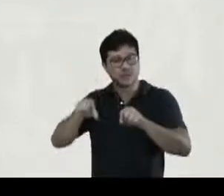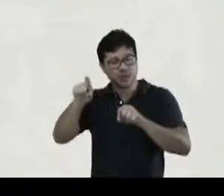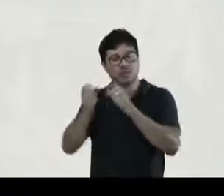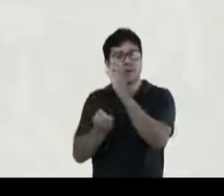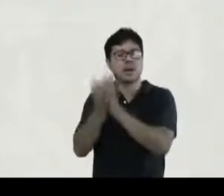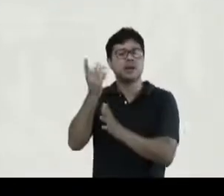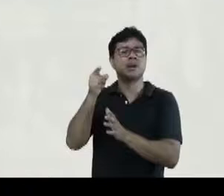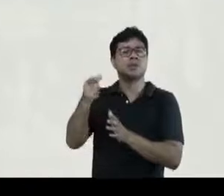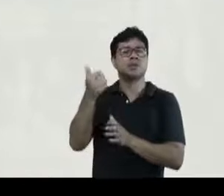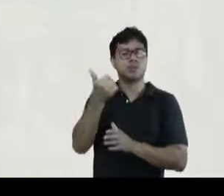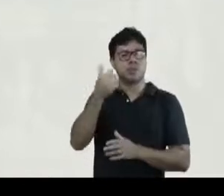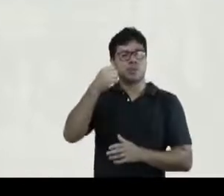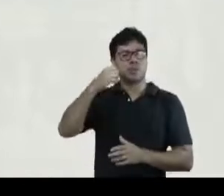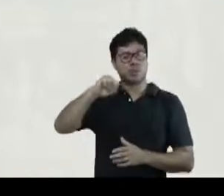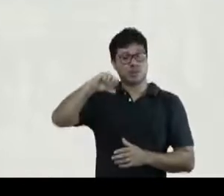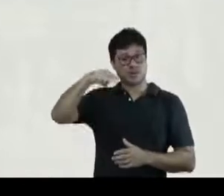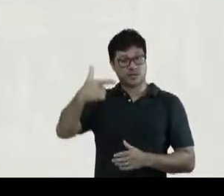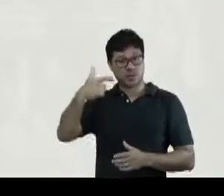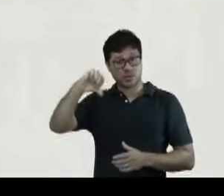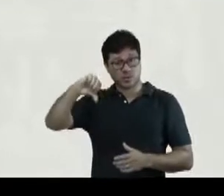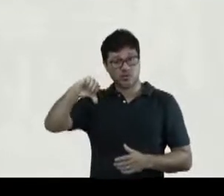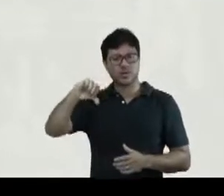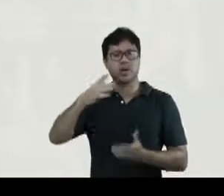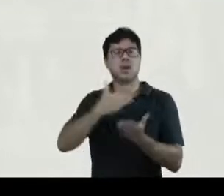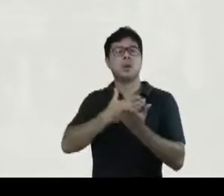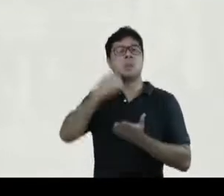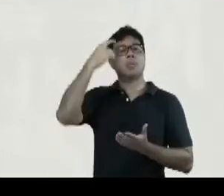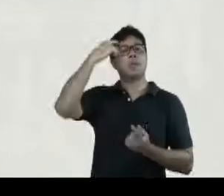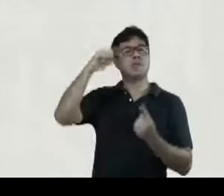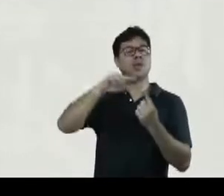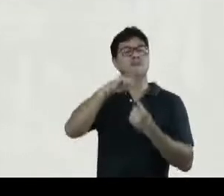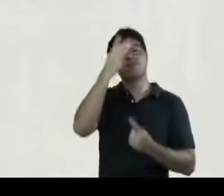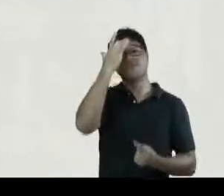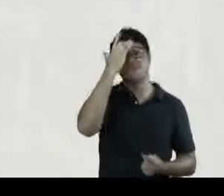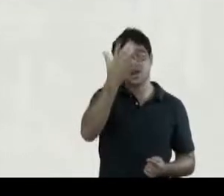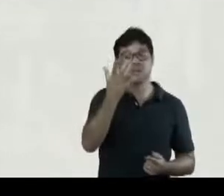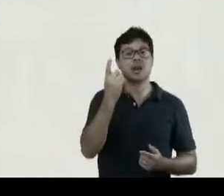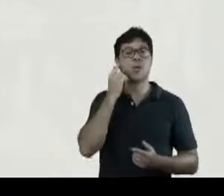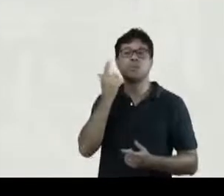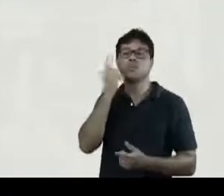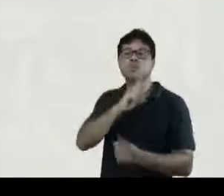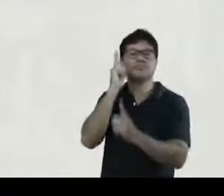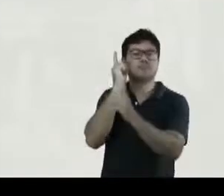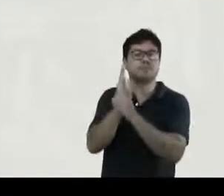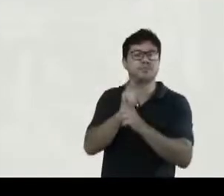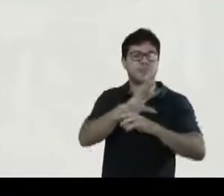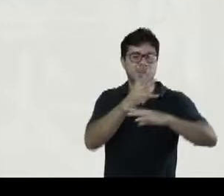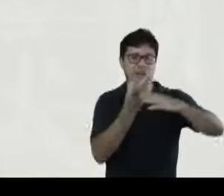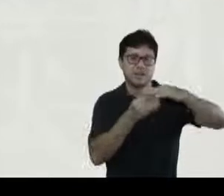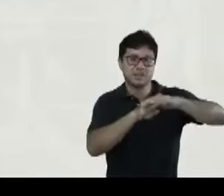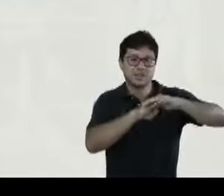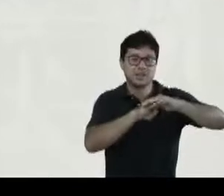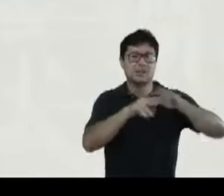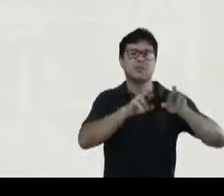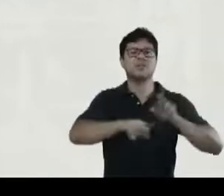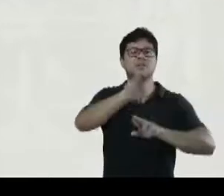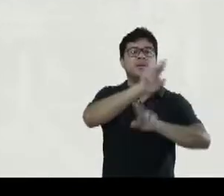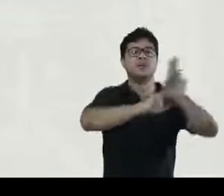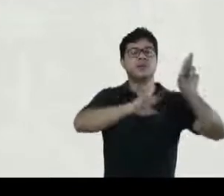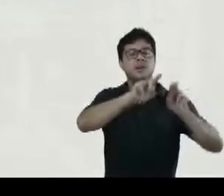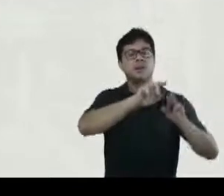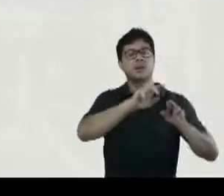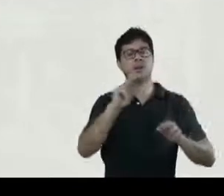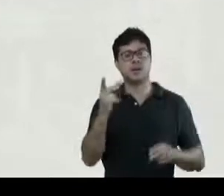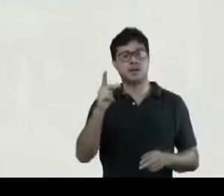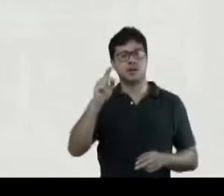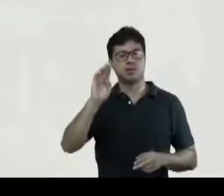dem heterogenen Datenbestand der HPB erleichtern. Heute ist auch er ein